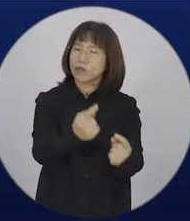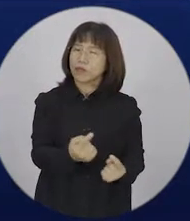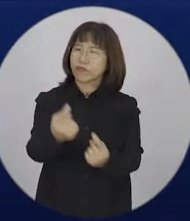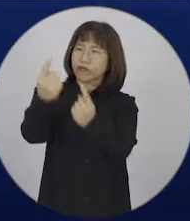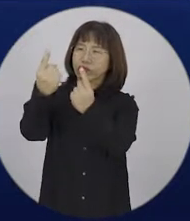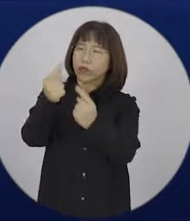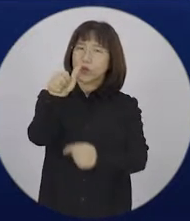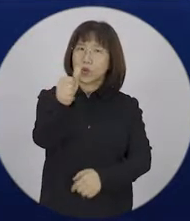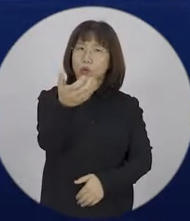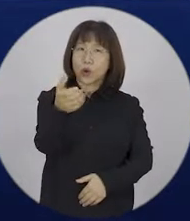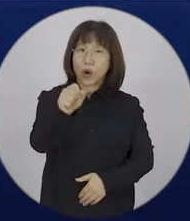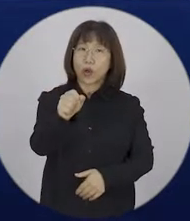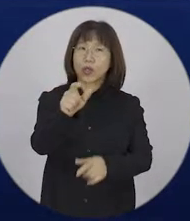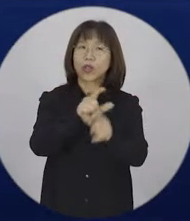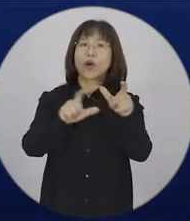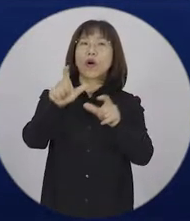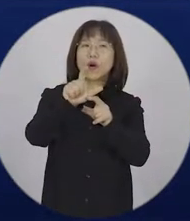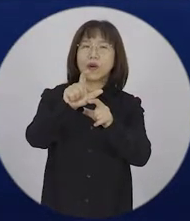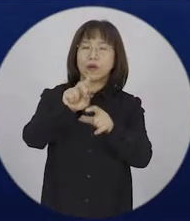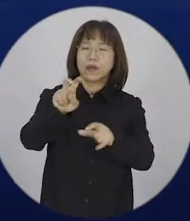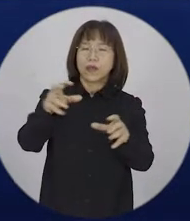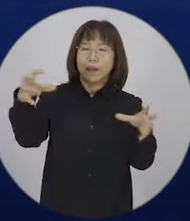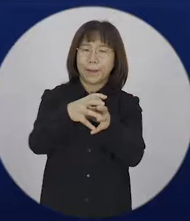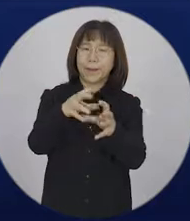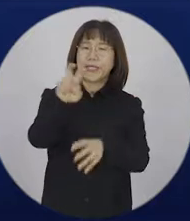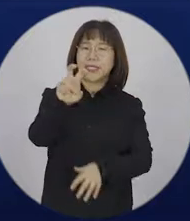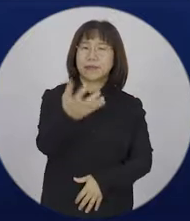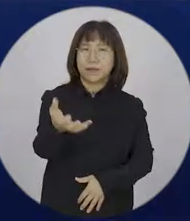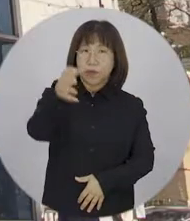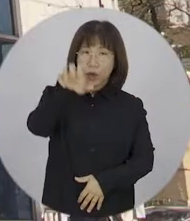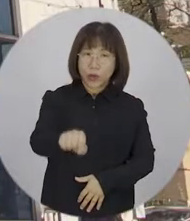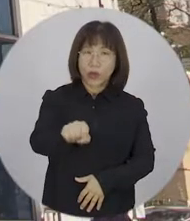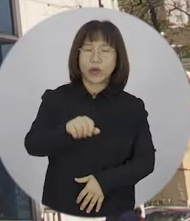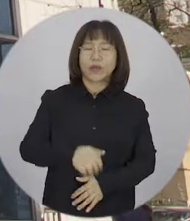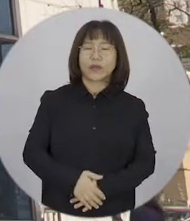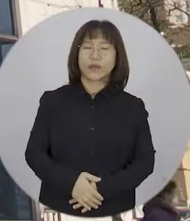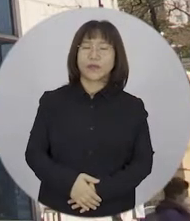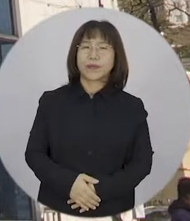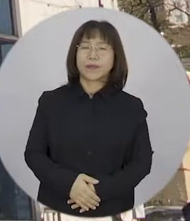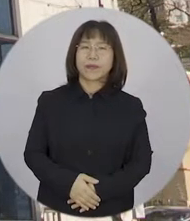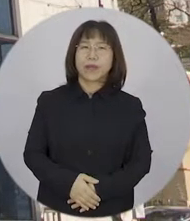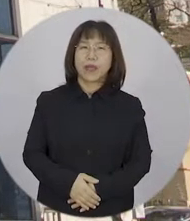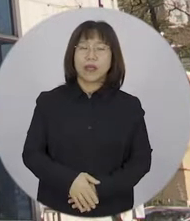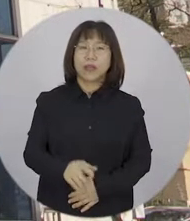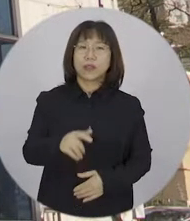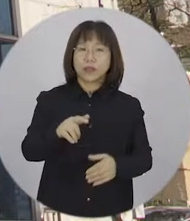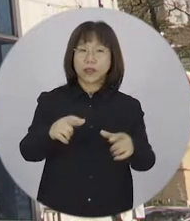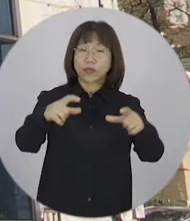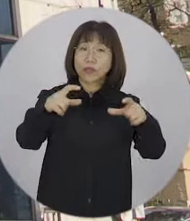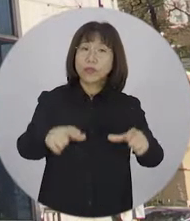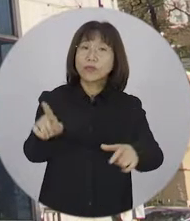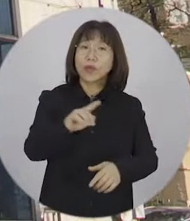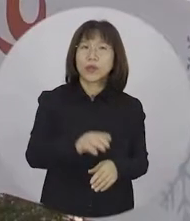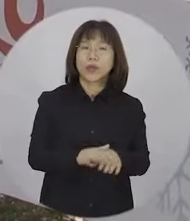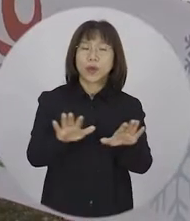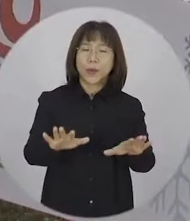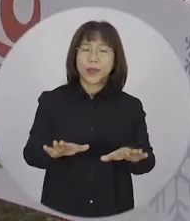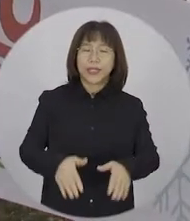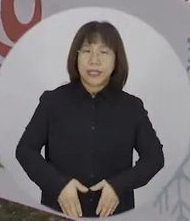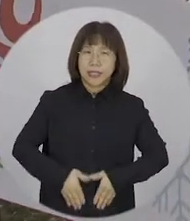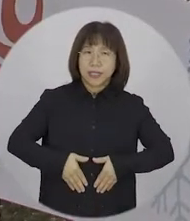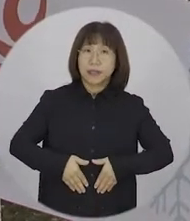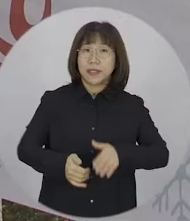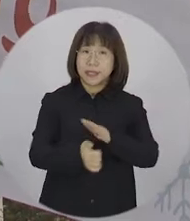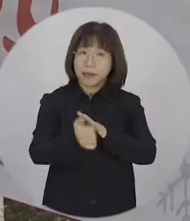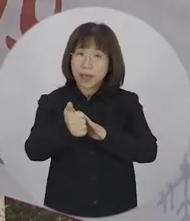정하고 모금 활동을 적극 추진할 예정입니다. 먼저 구는 2022 희망온돌 따뜻한 겨울나기